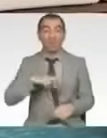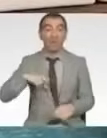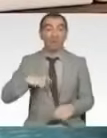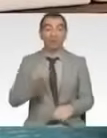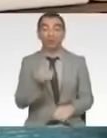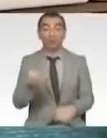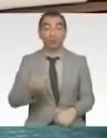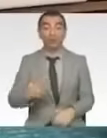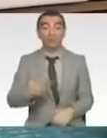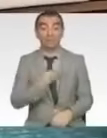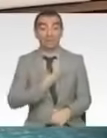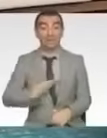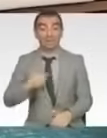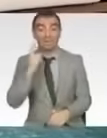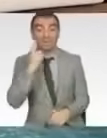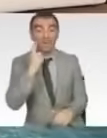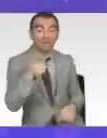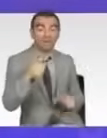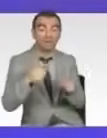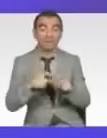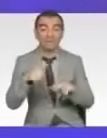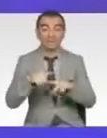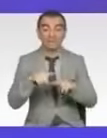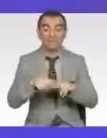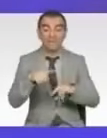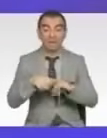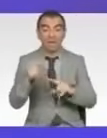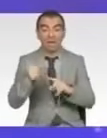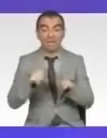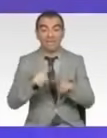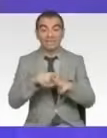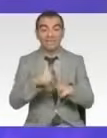çok sevdiği, tok tutan sahine tatlısı. Önce bir